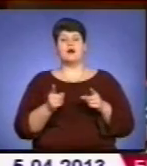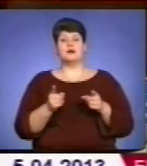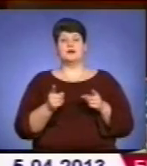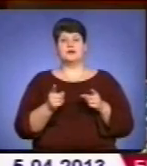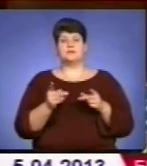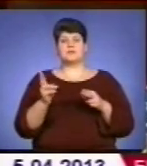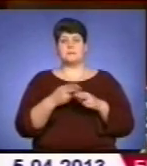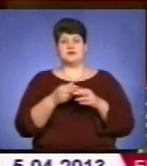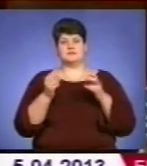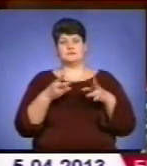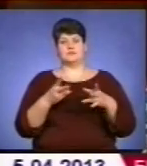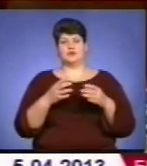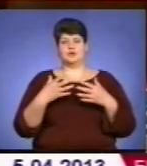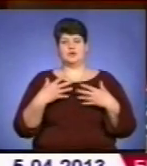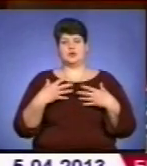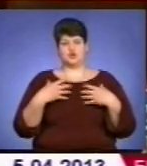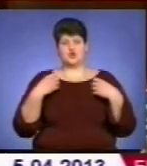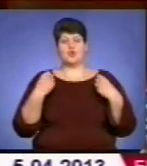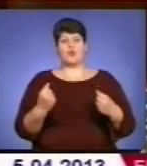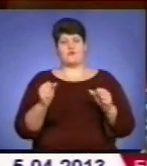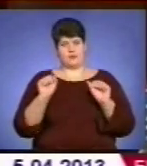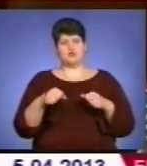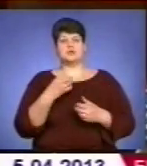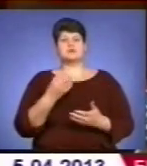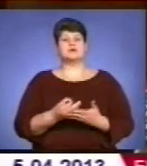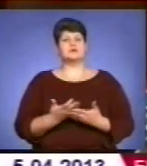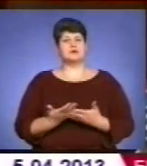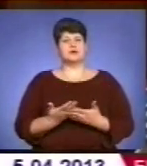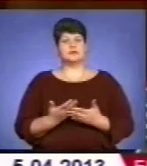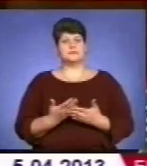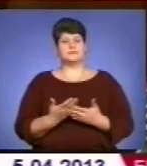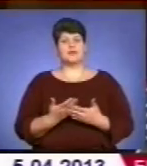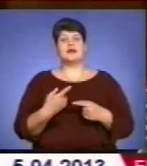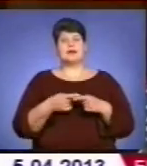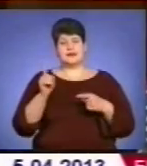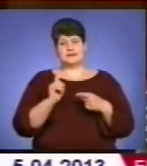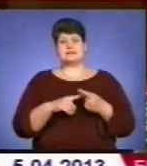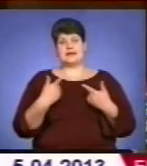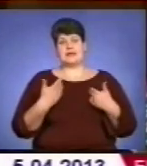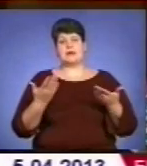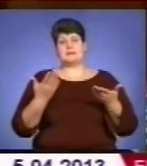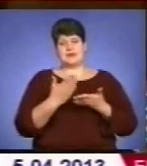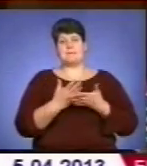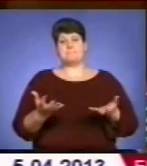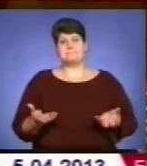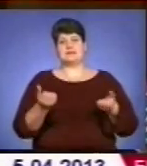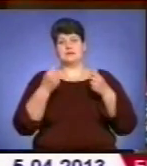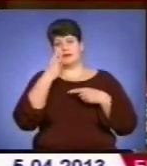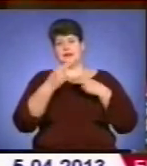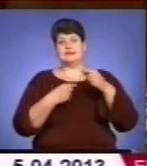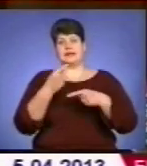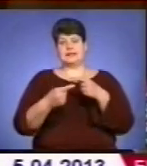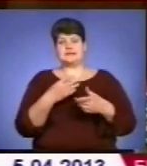без шкоди для здоров'я, можна сказати. І, звичайно, це є підтримка традицій все-таки наших